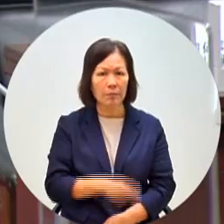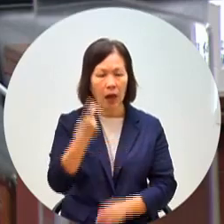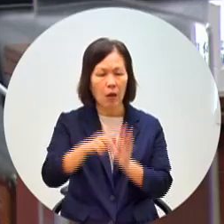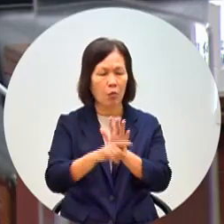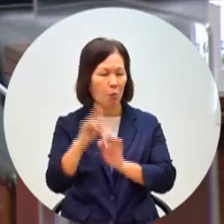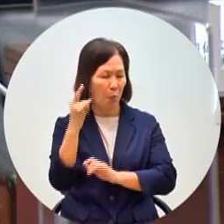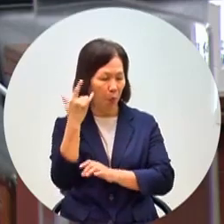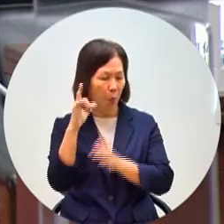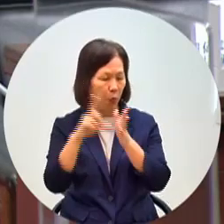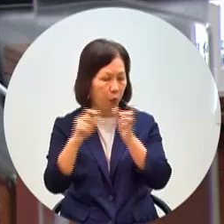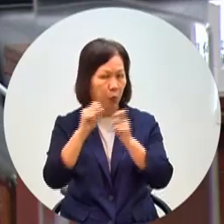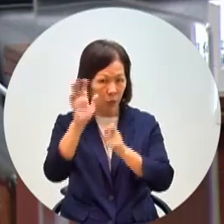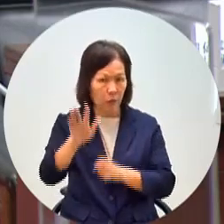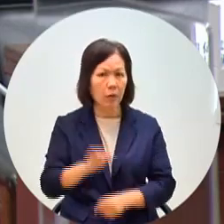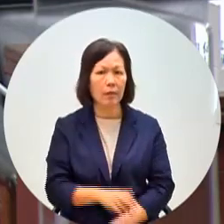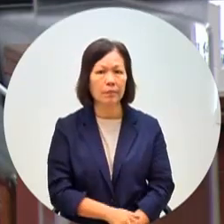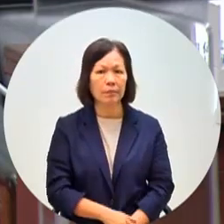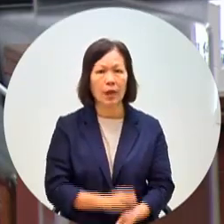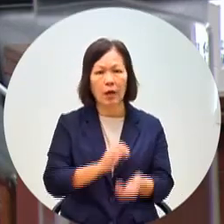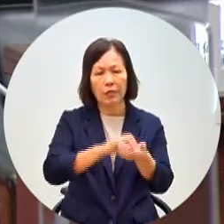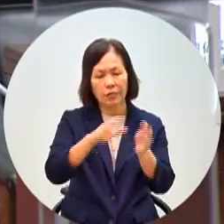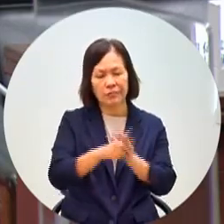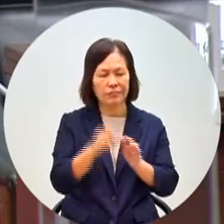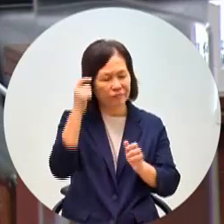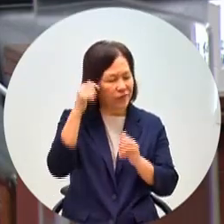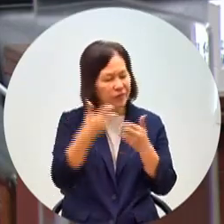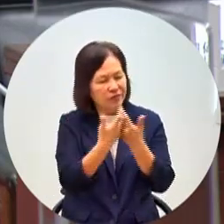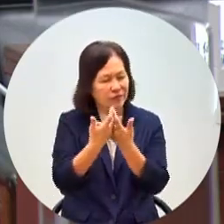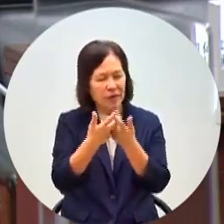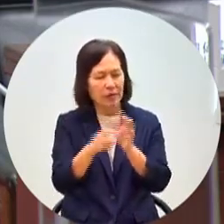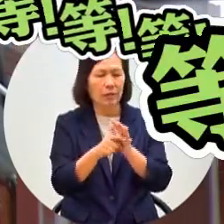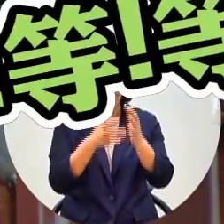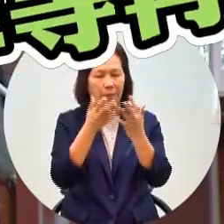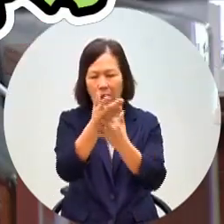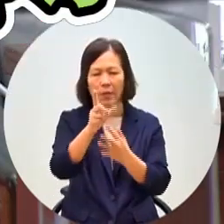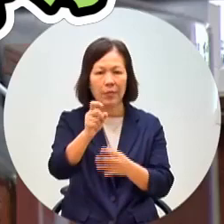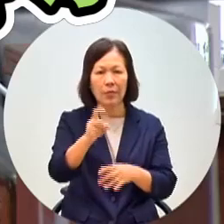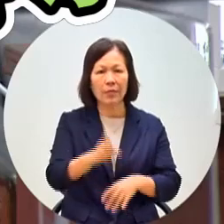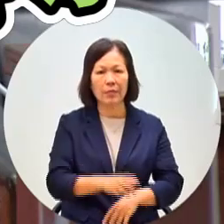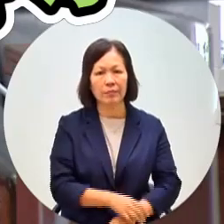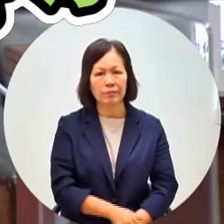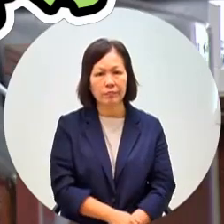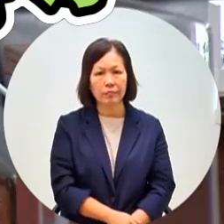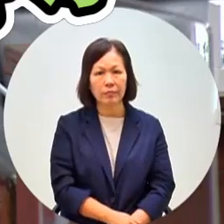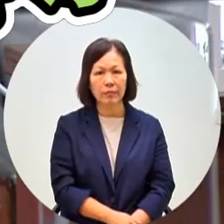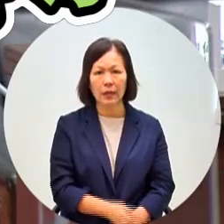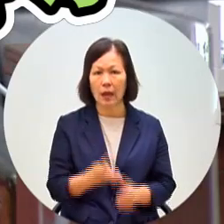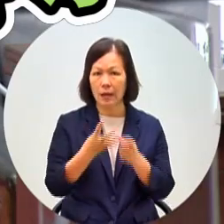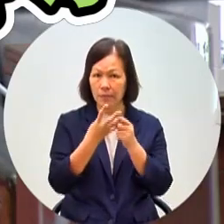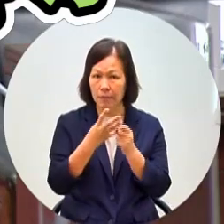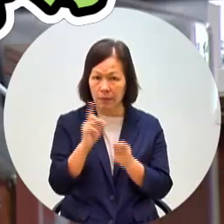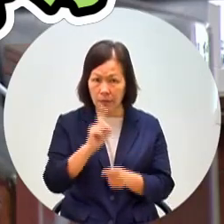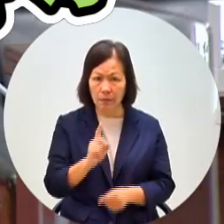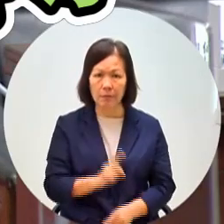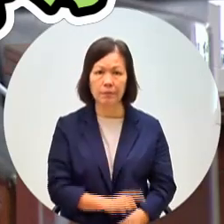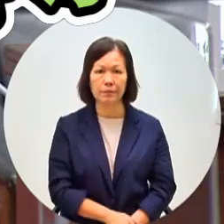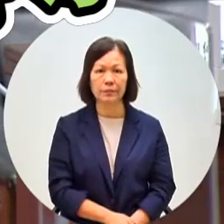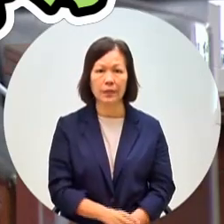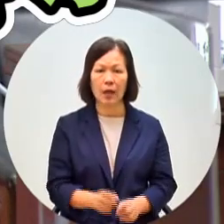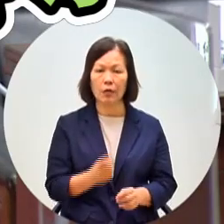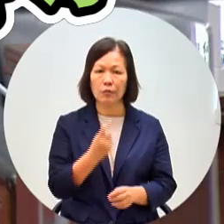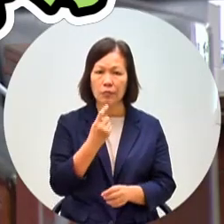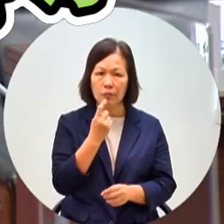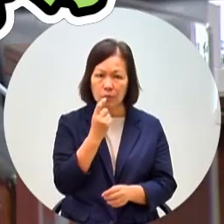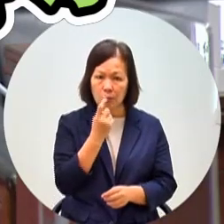久，因为医院就是 K 嘛，就是排不进去嘛。第四，快筛，